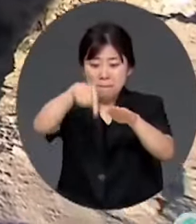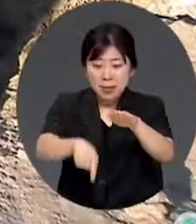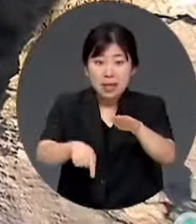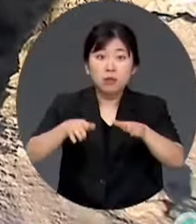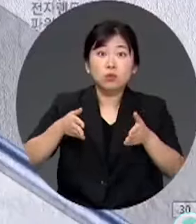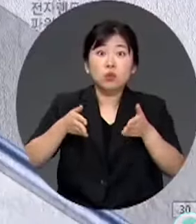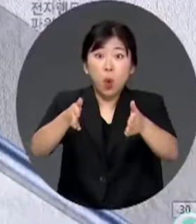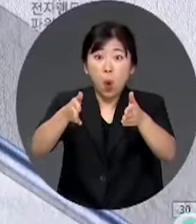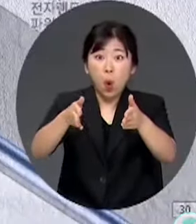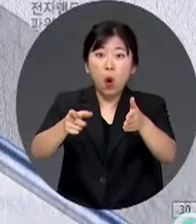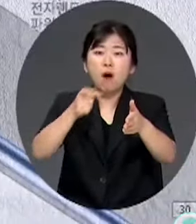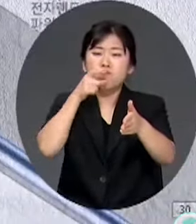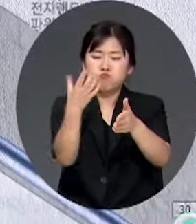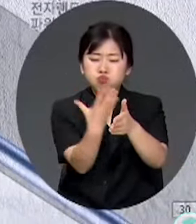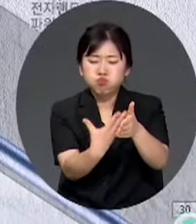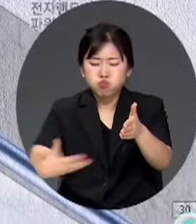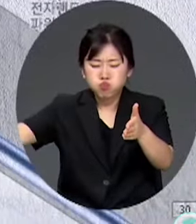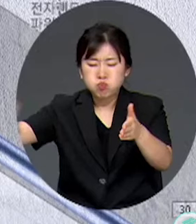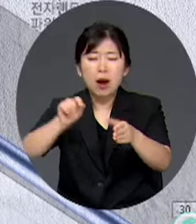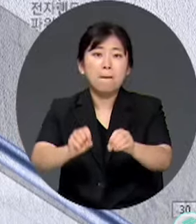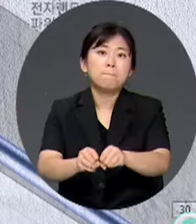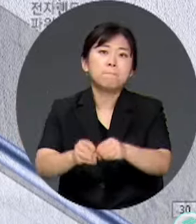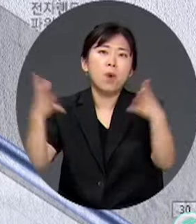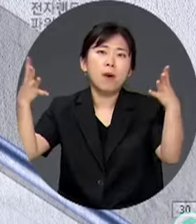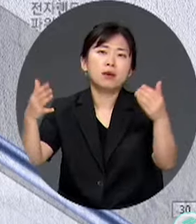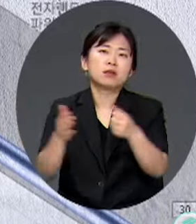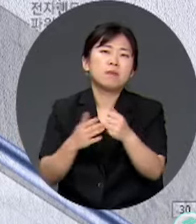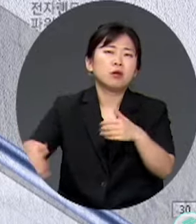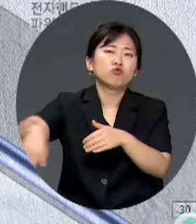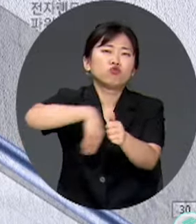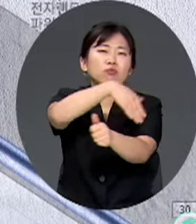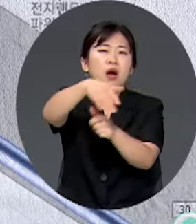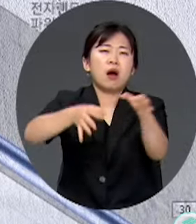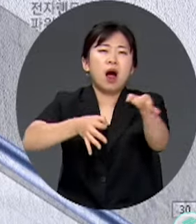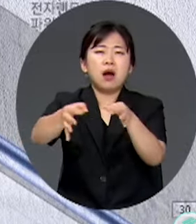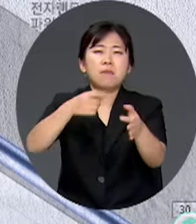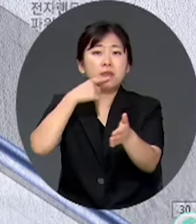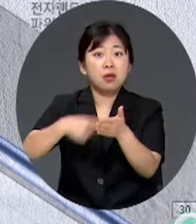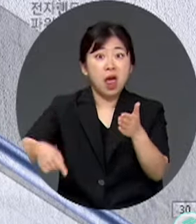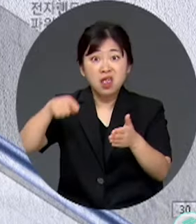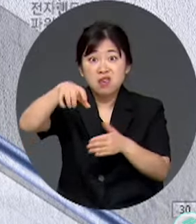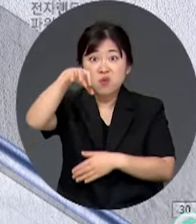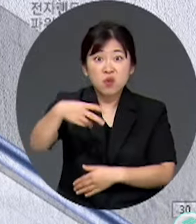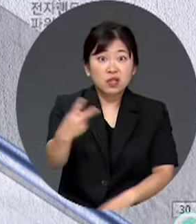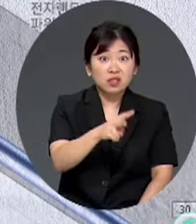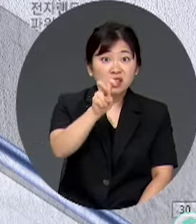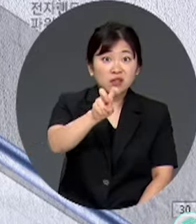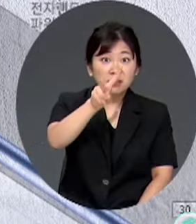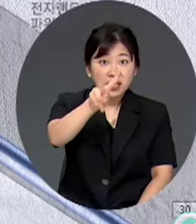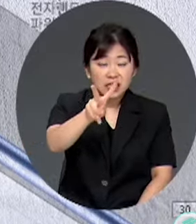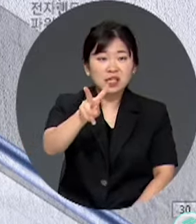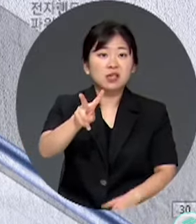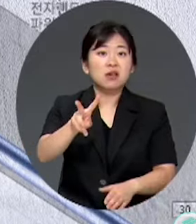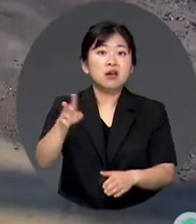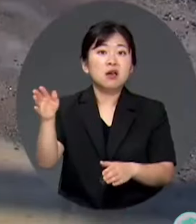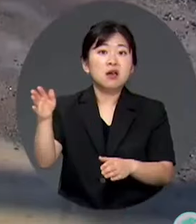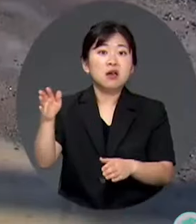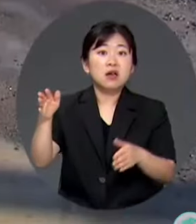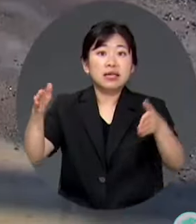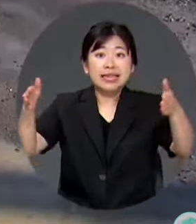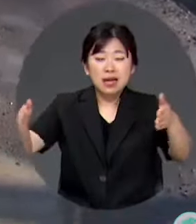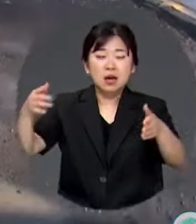피해를 받습니다이 일대에서 2022년 7월부터 1년 6개월 동안 오수관이 터진 것만 여섯 차례입니다